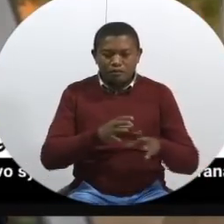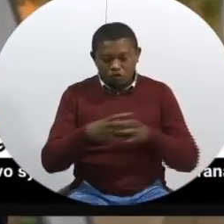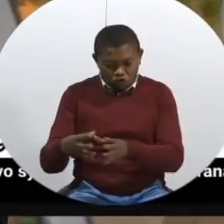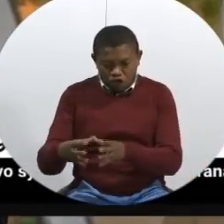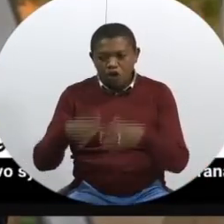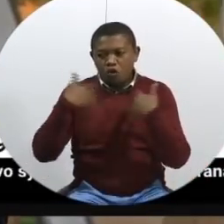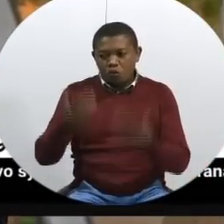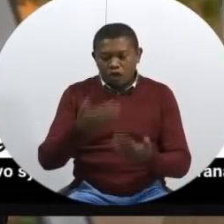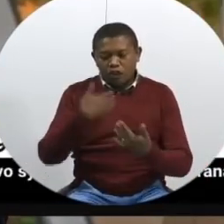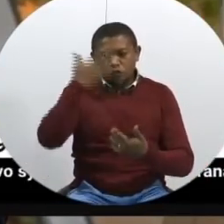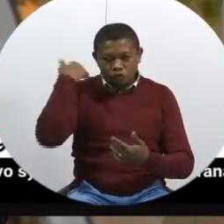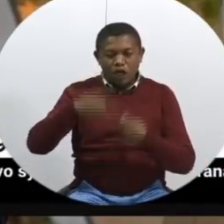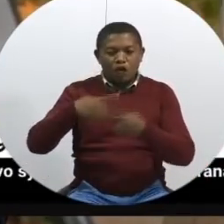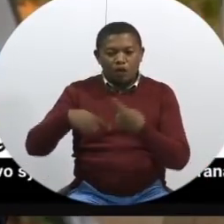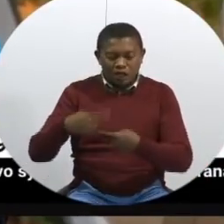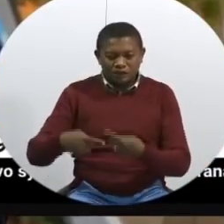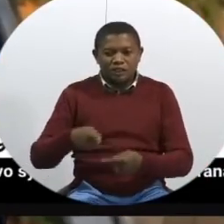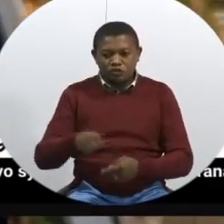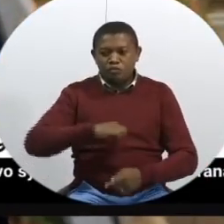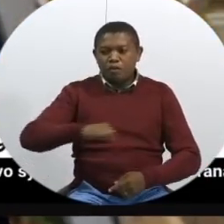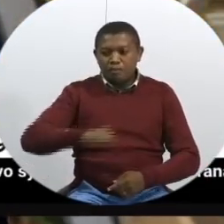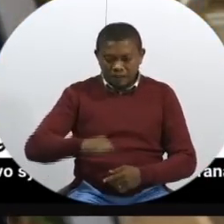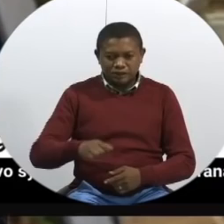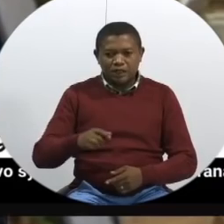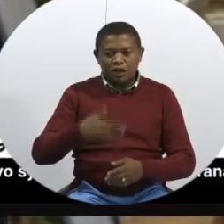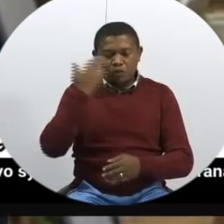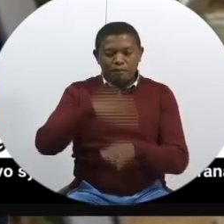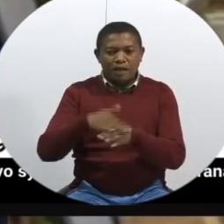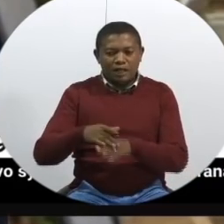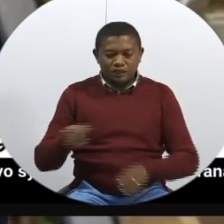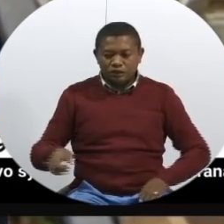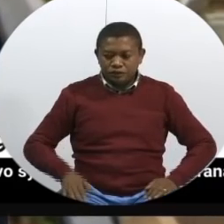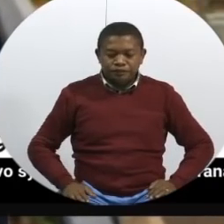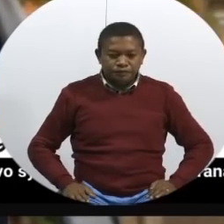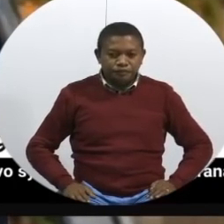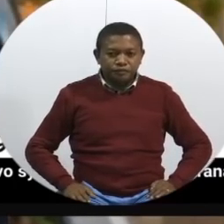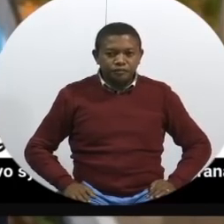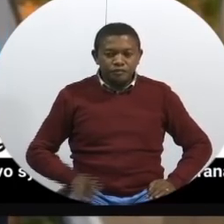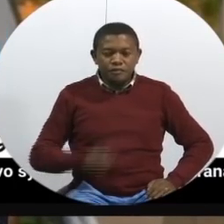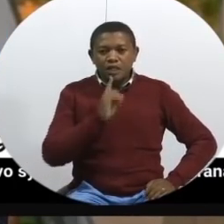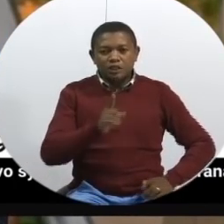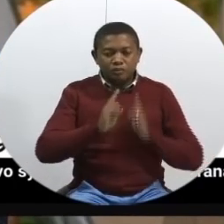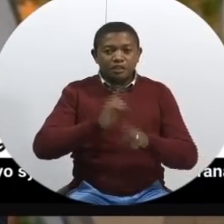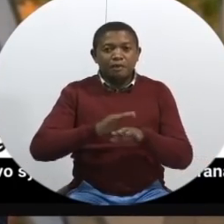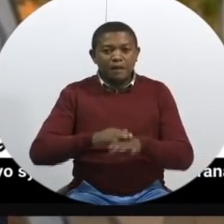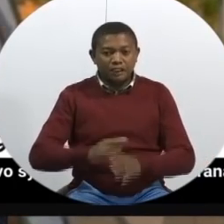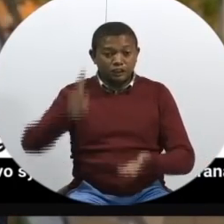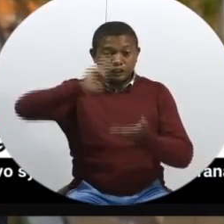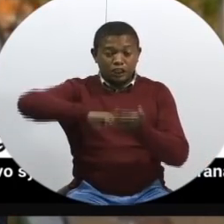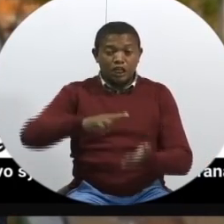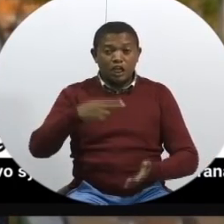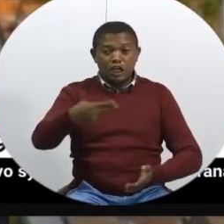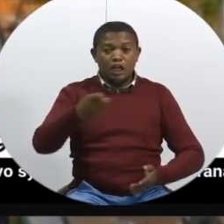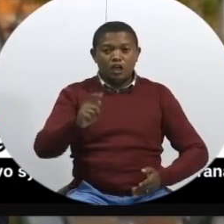zany ho an'ireo orinasa izay mampiasa malagasy eto amintsika. Misy mesure fiscale maromaro zany